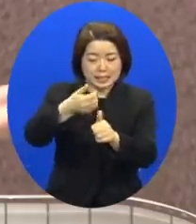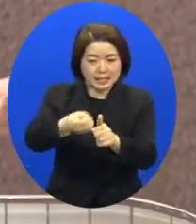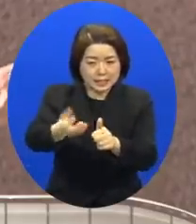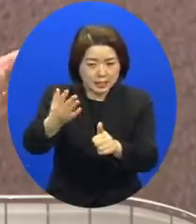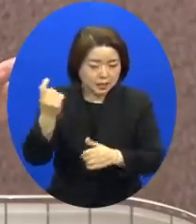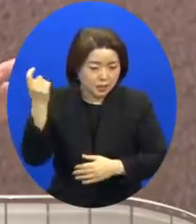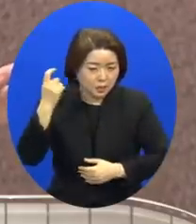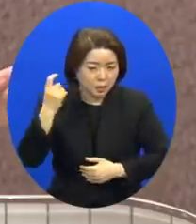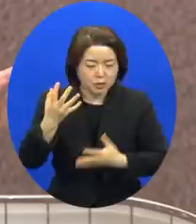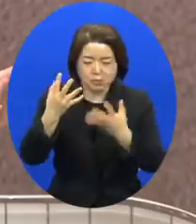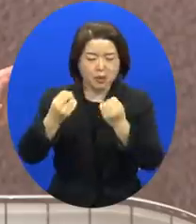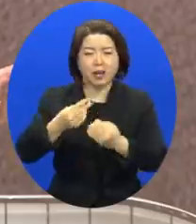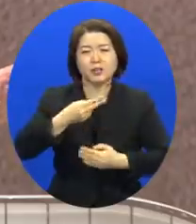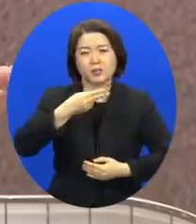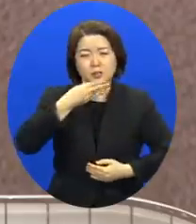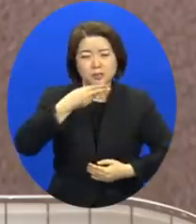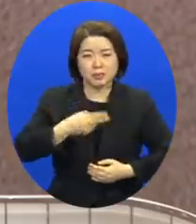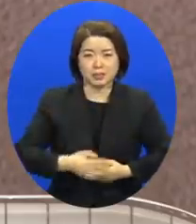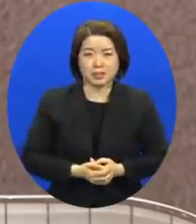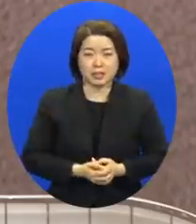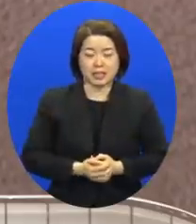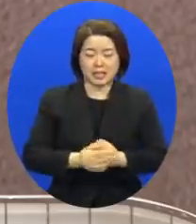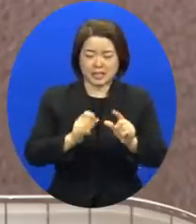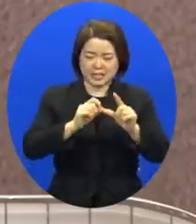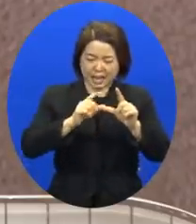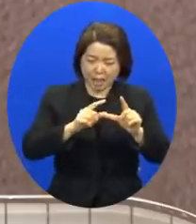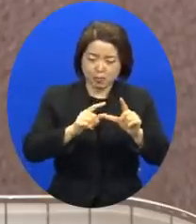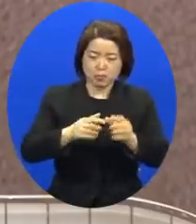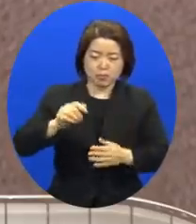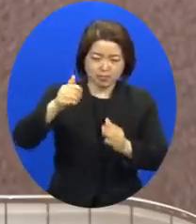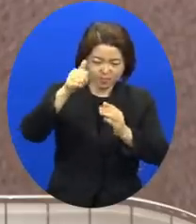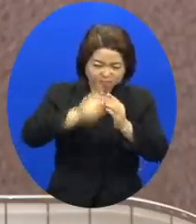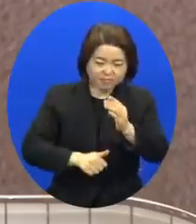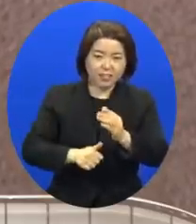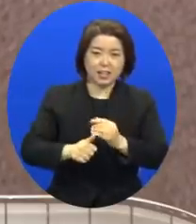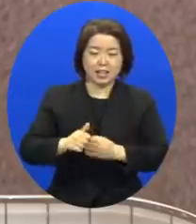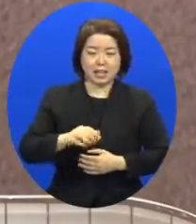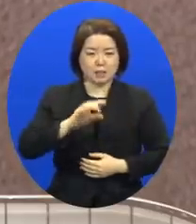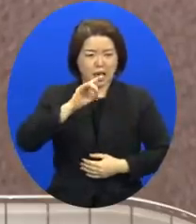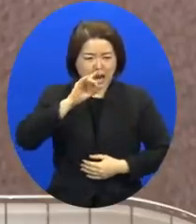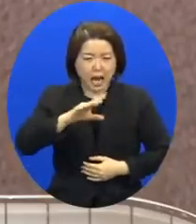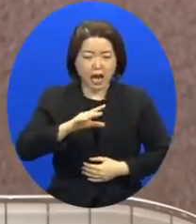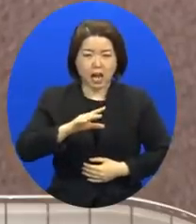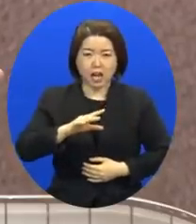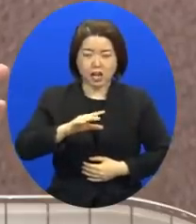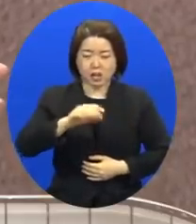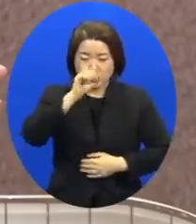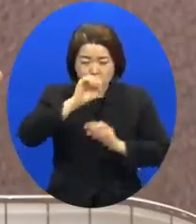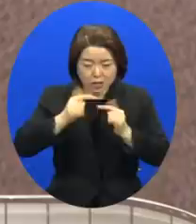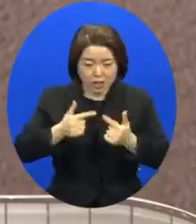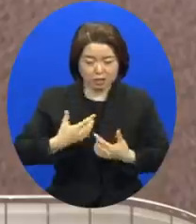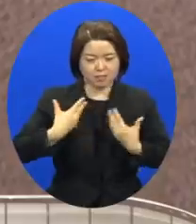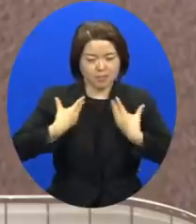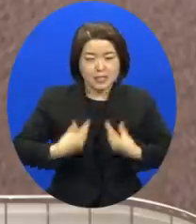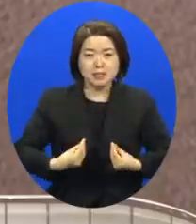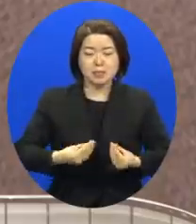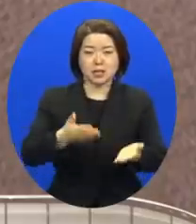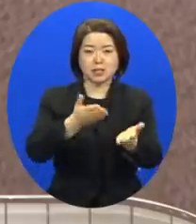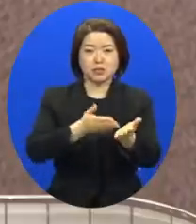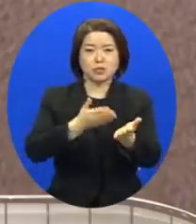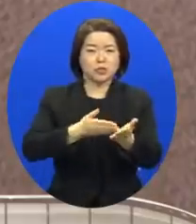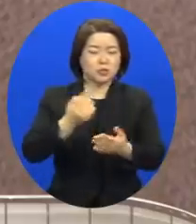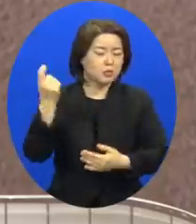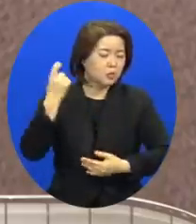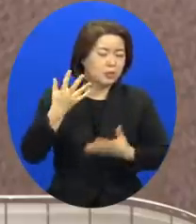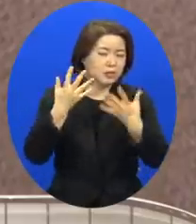거의 듣지 못합니다 대부분은 실패한 소식 안된 소식 필 망 안쓰러운 소식 많습니다